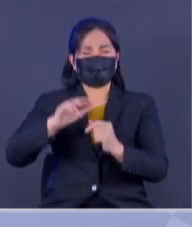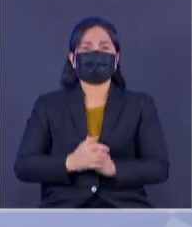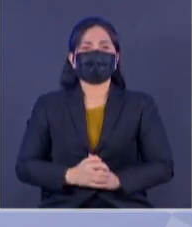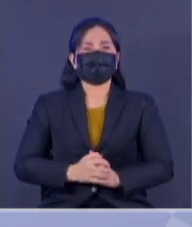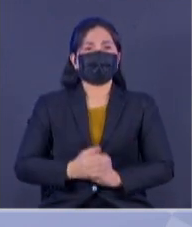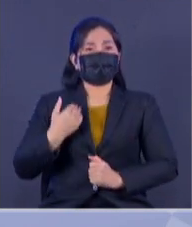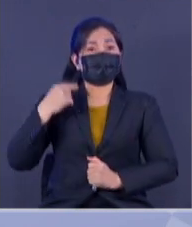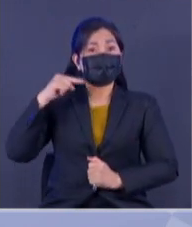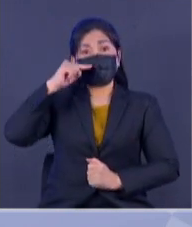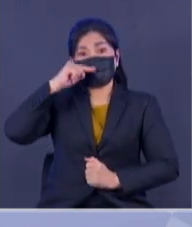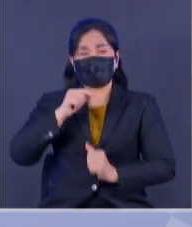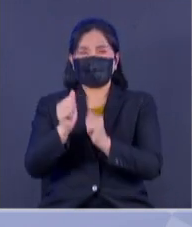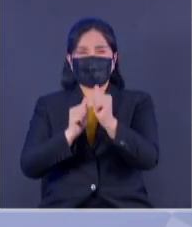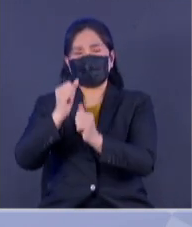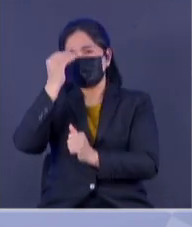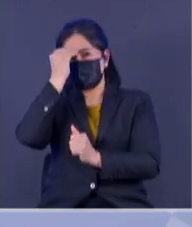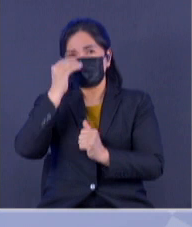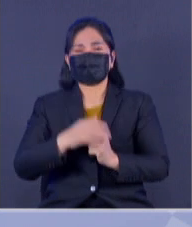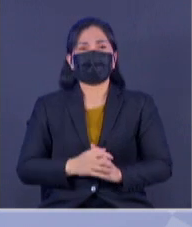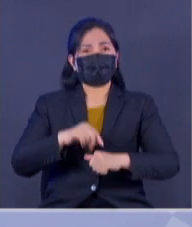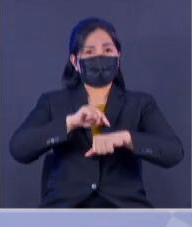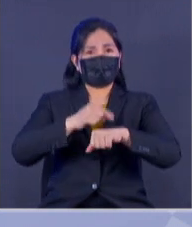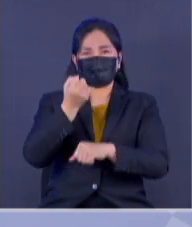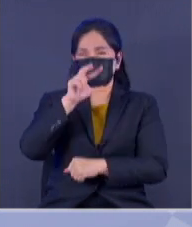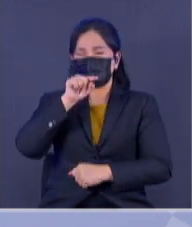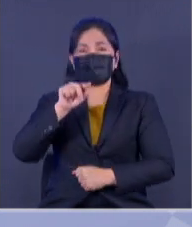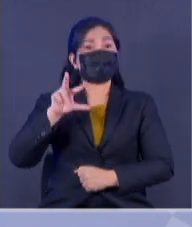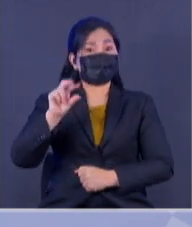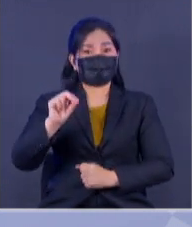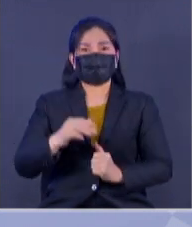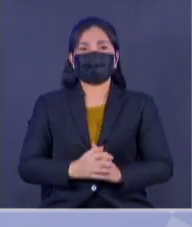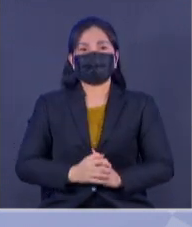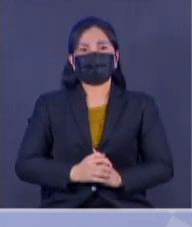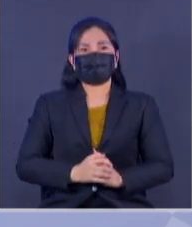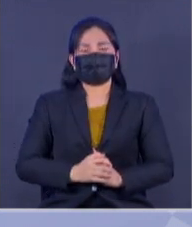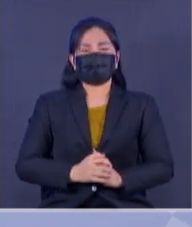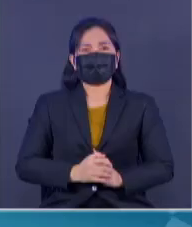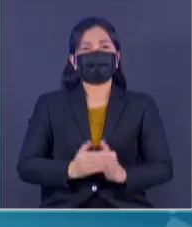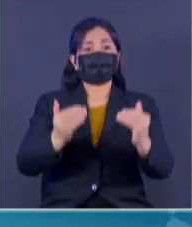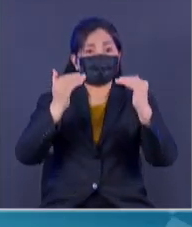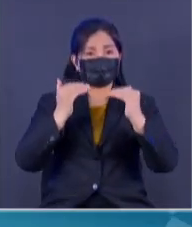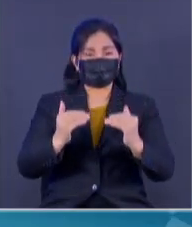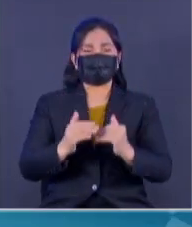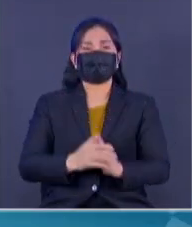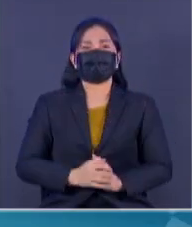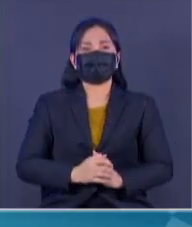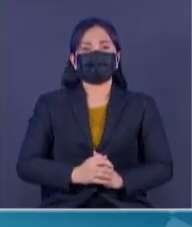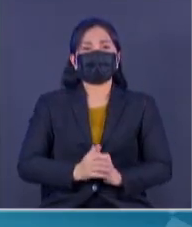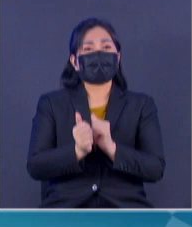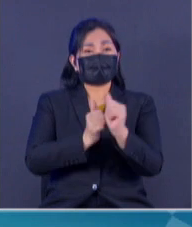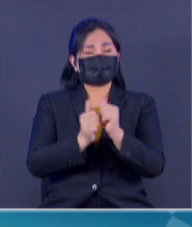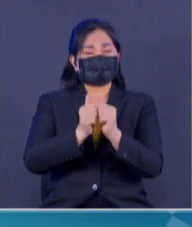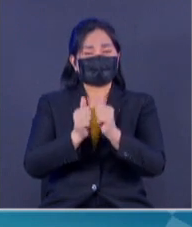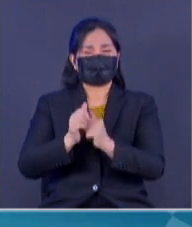รณังพบกับคาซูมิอิชิกาวะจากญี่ปุ่นนะครับเวลา 13:30 นาทีสุทาสินีสเวตบุตรนะครับพบ